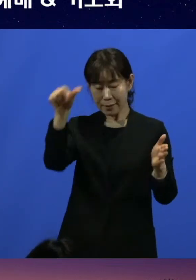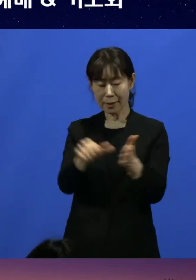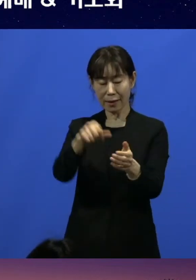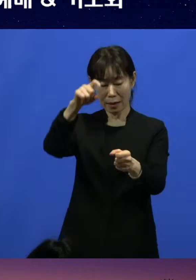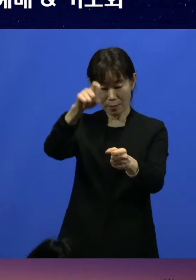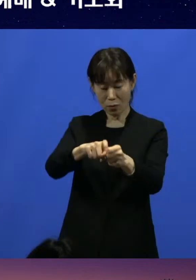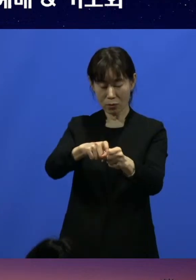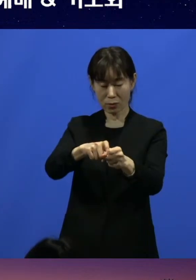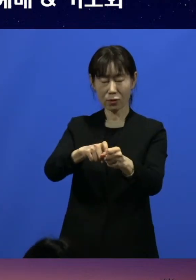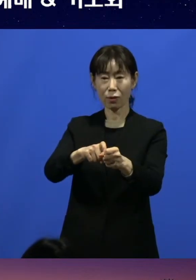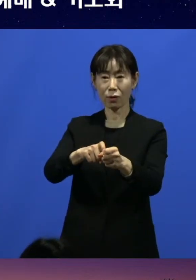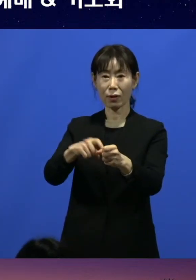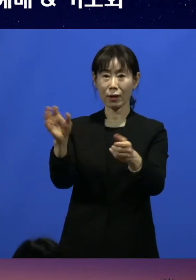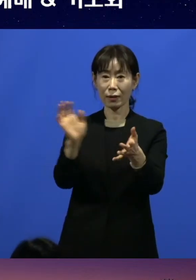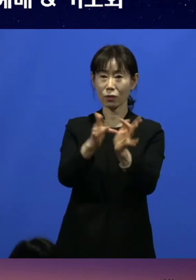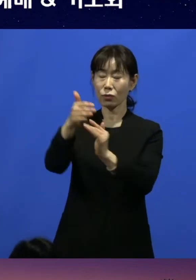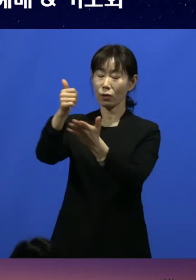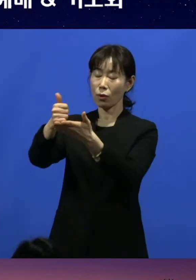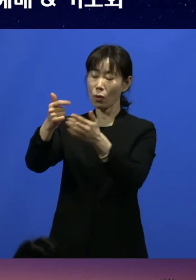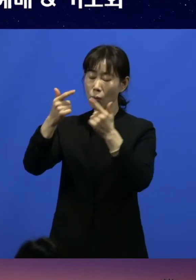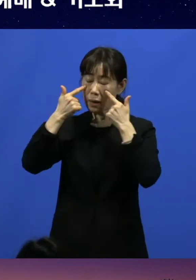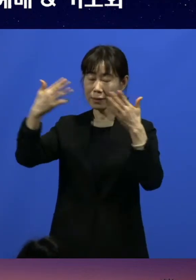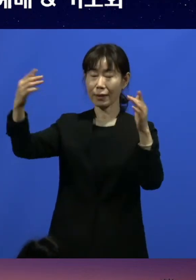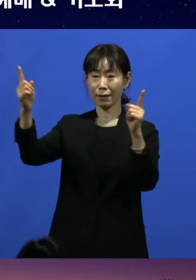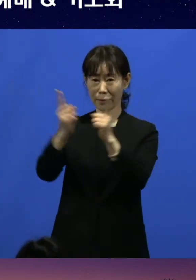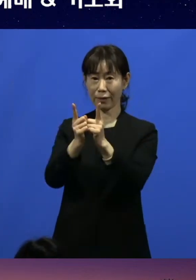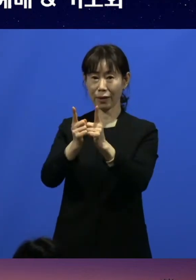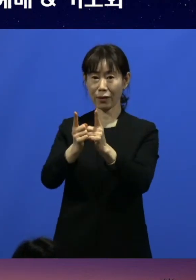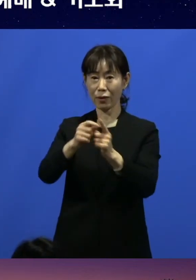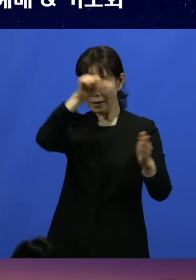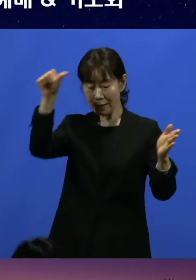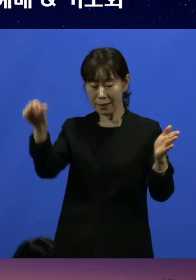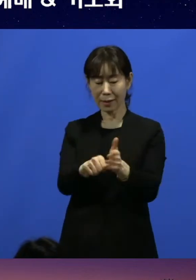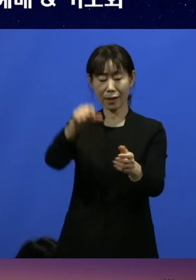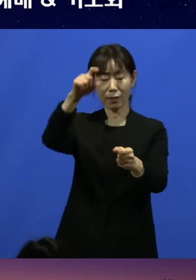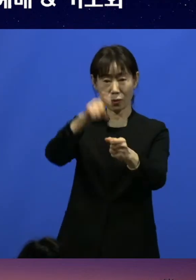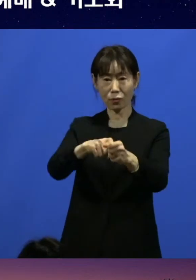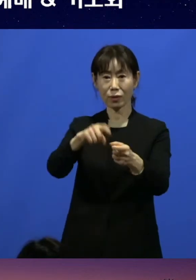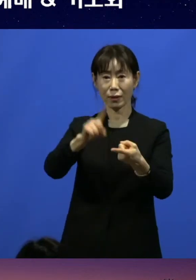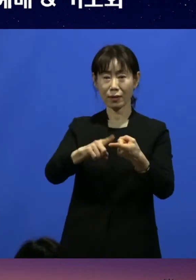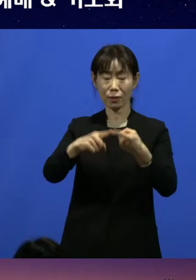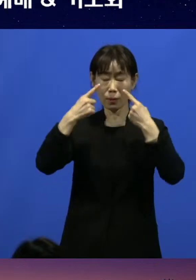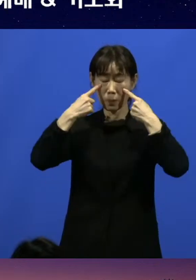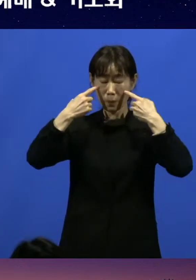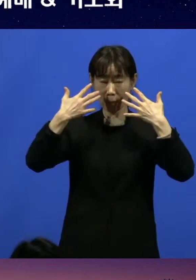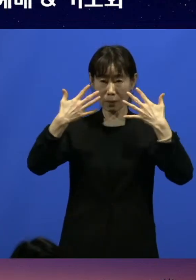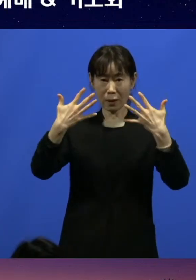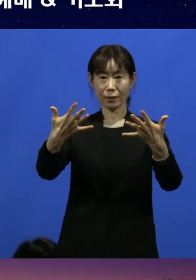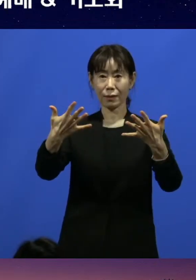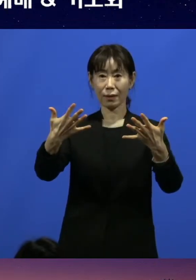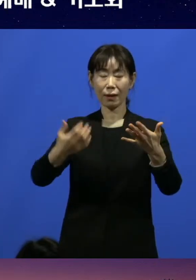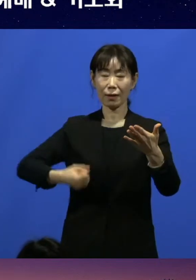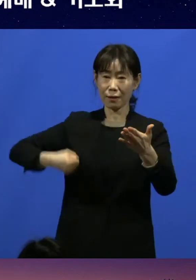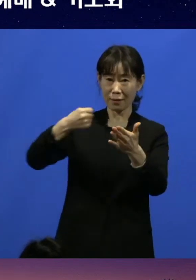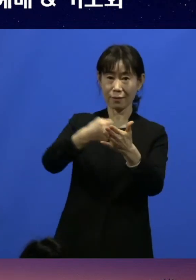가치를 정확하게 발견하고 내가 무엇을 위해 살아야 될 것인지를 분명하게